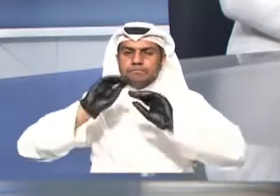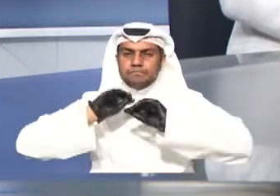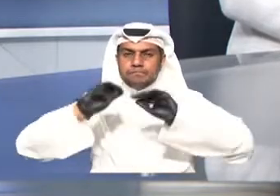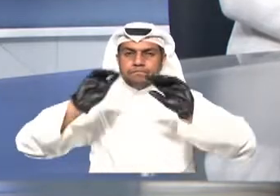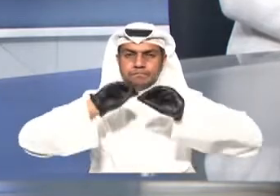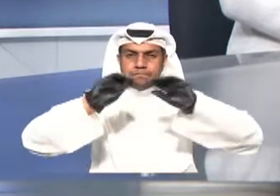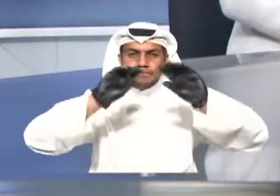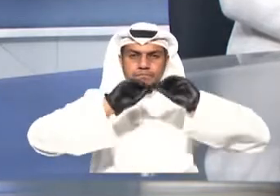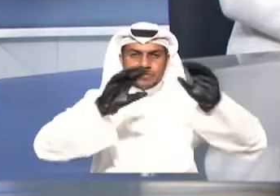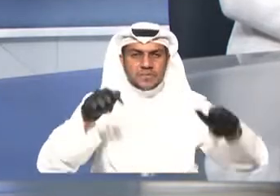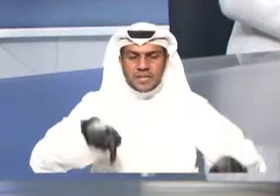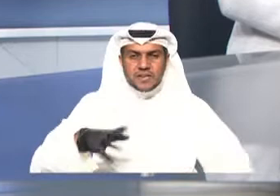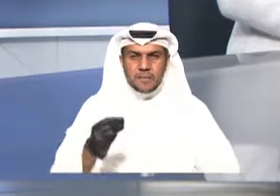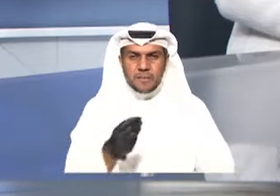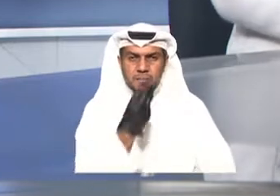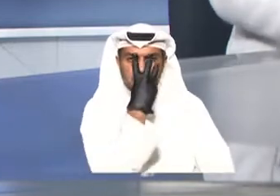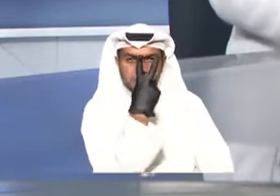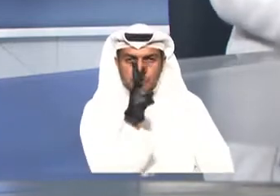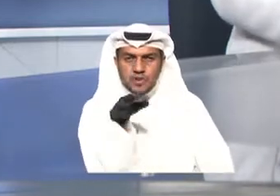ألفا حتى الآن.